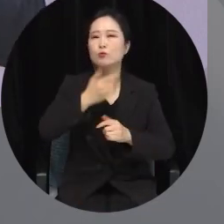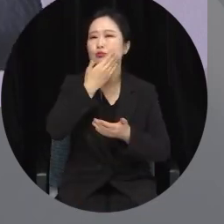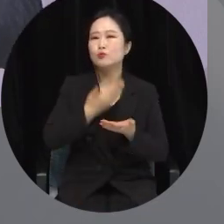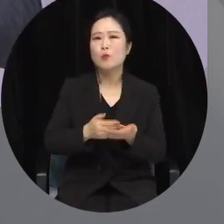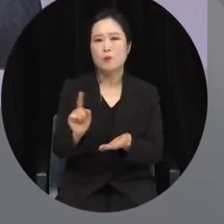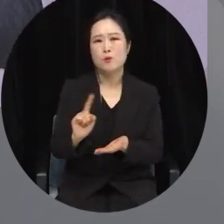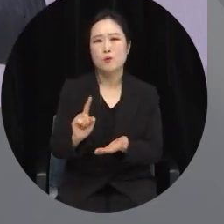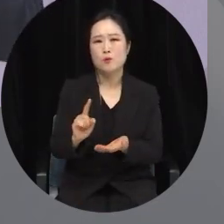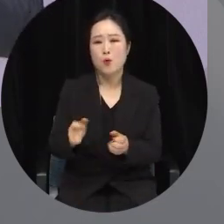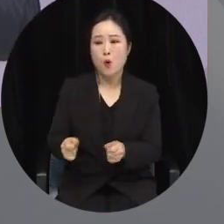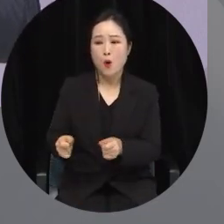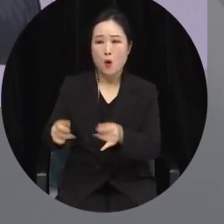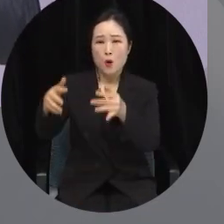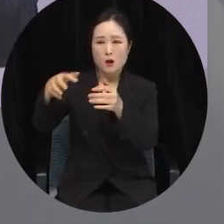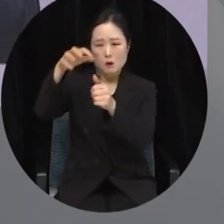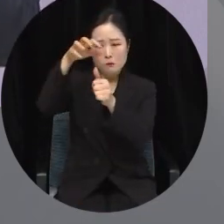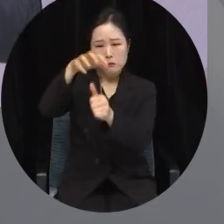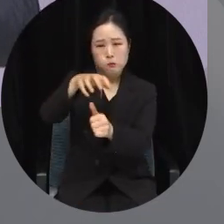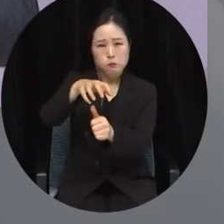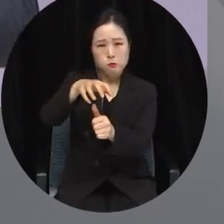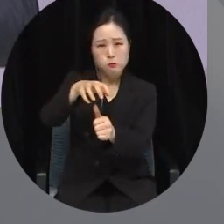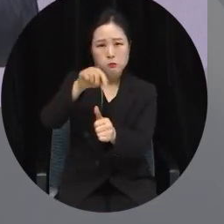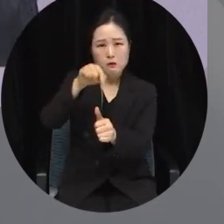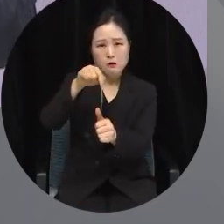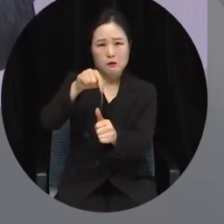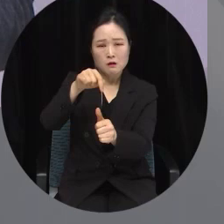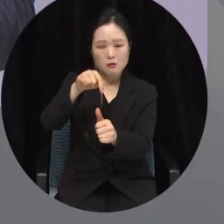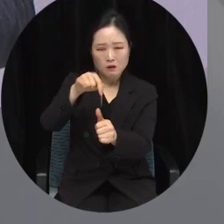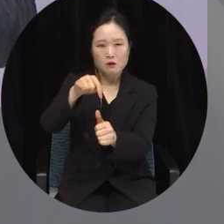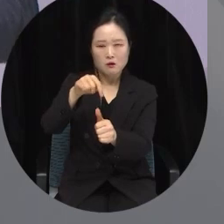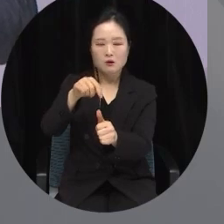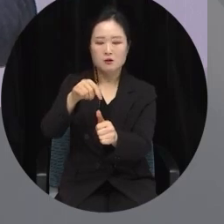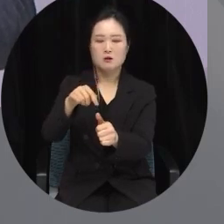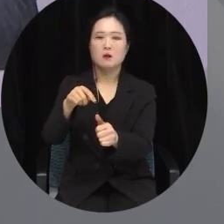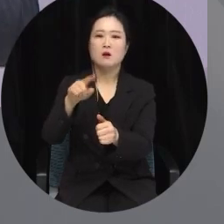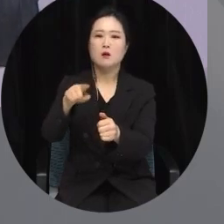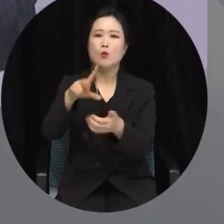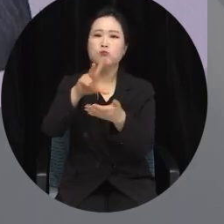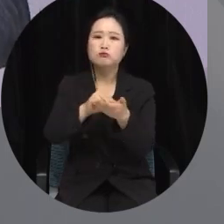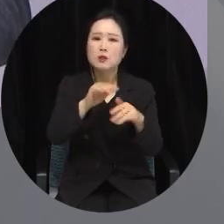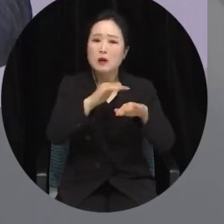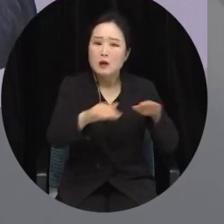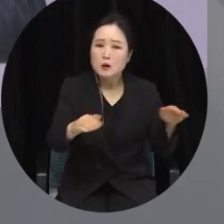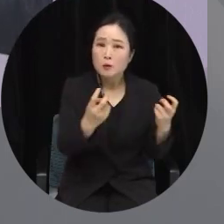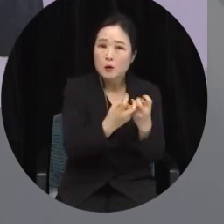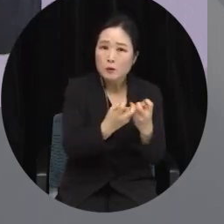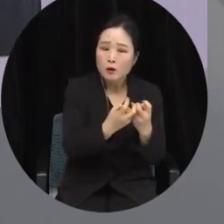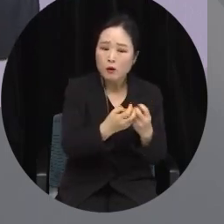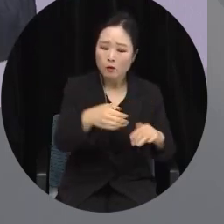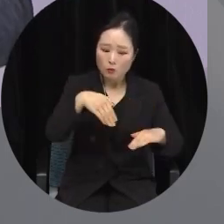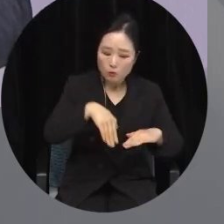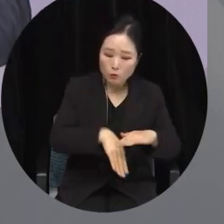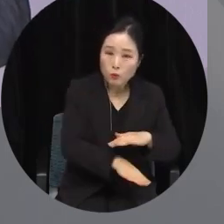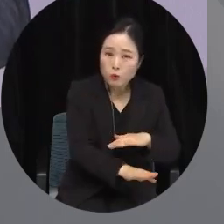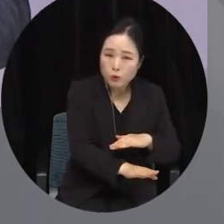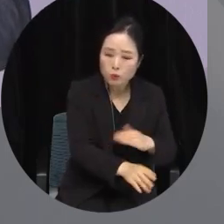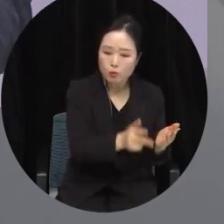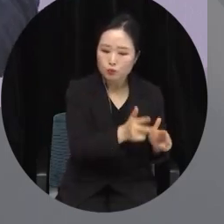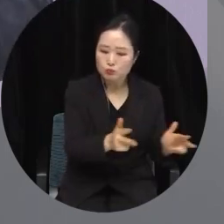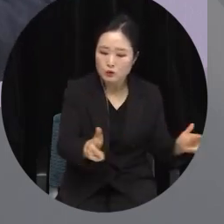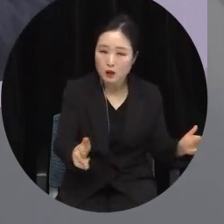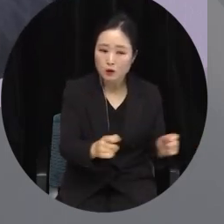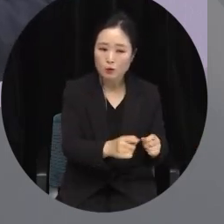제한의 제약을 아까 얘기한 가장 비용이 많이 드는 지하주차장, 도로공원 같은 기반시설을 국고를 지원을 함으로